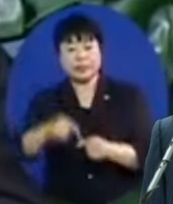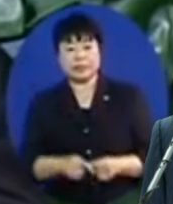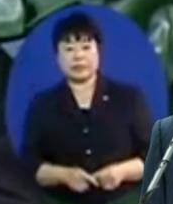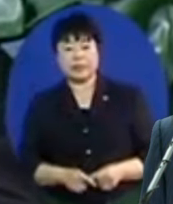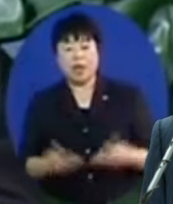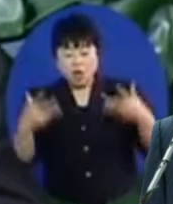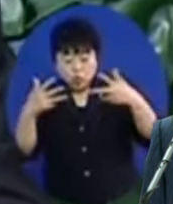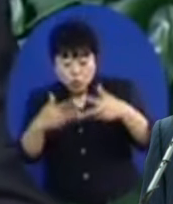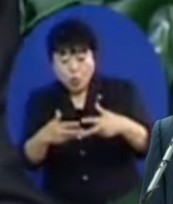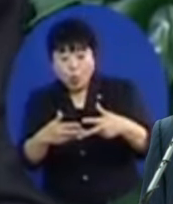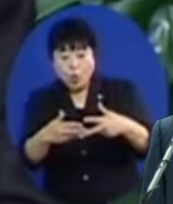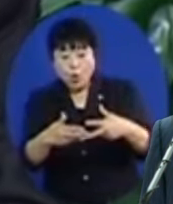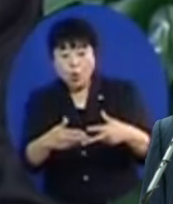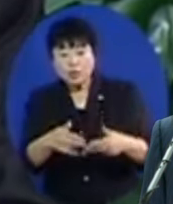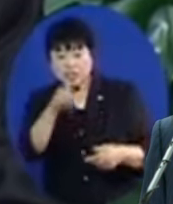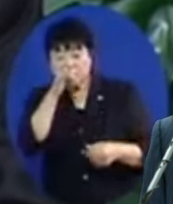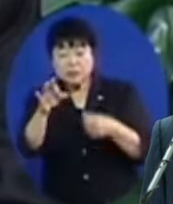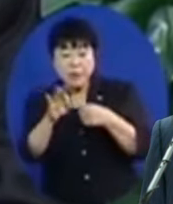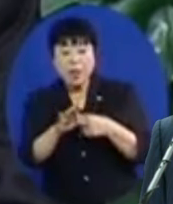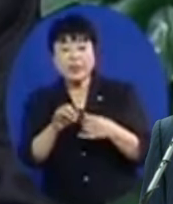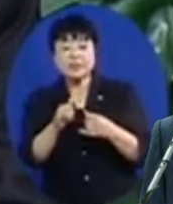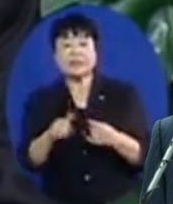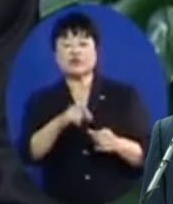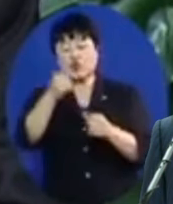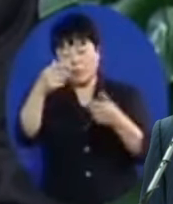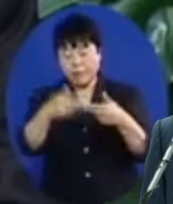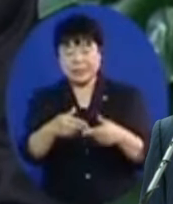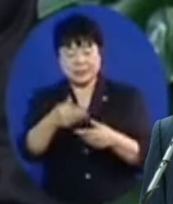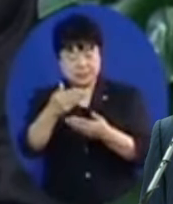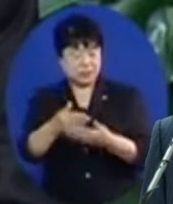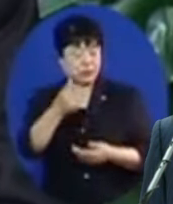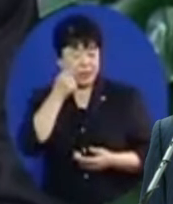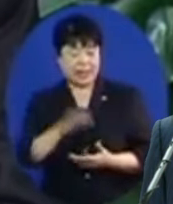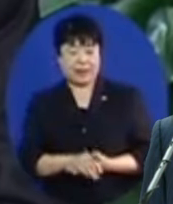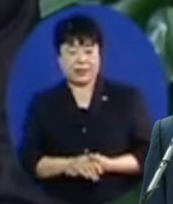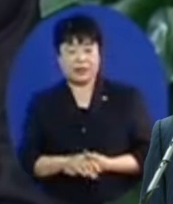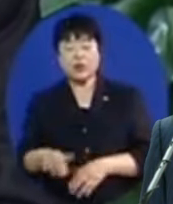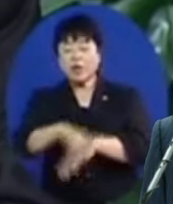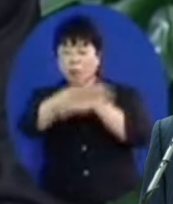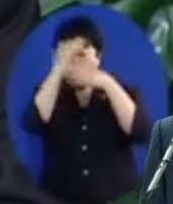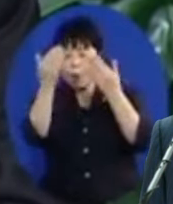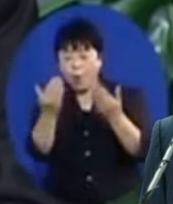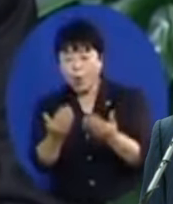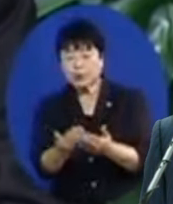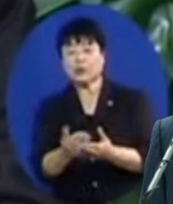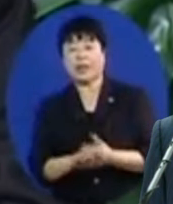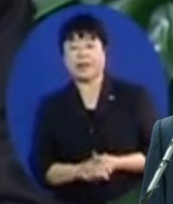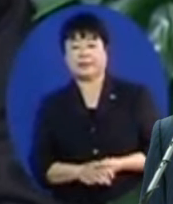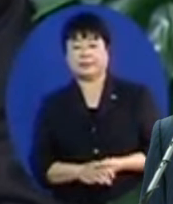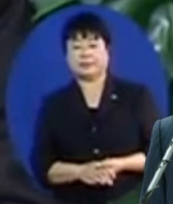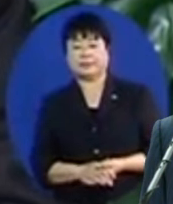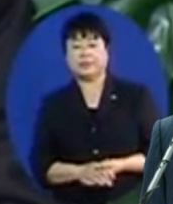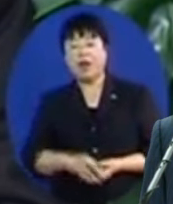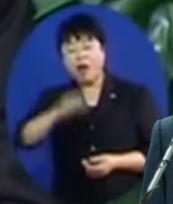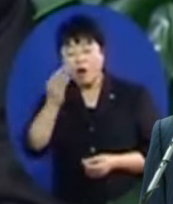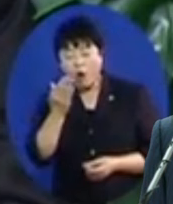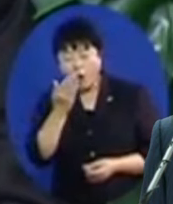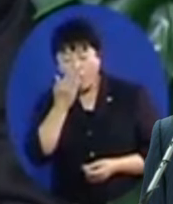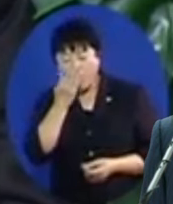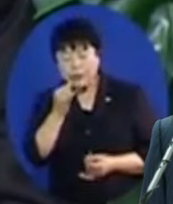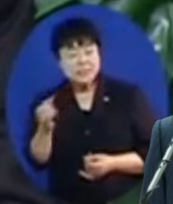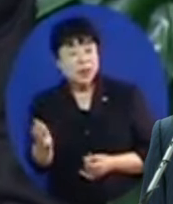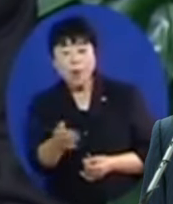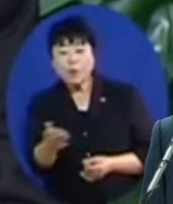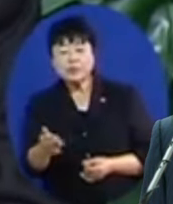무슨 조건이라도 조건이 붙으면 사람들은 구원받을 수가 없습니다. 너나 할 것 없이 거룩한 사람은